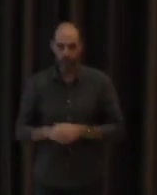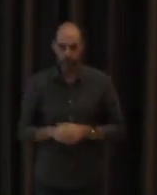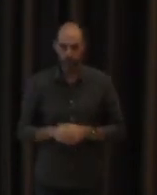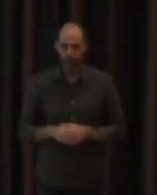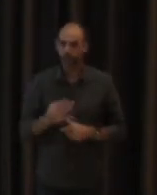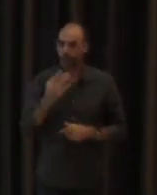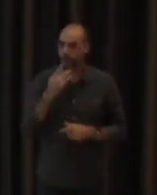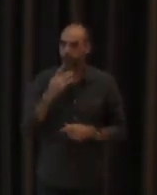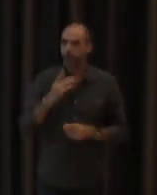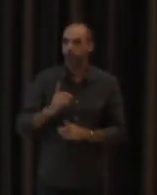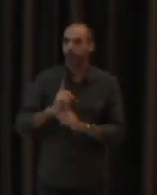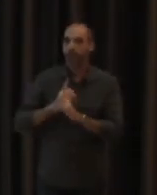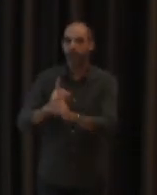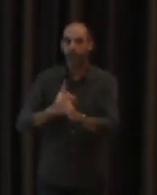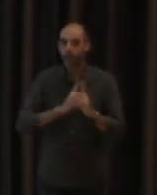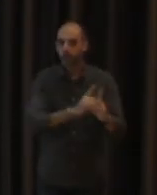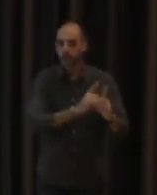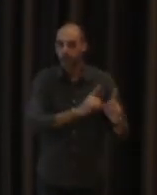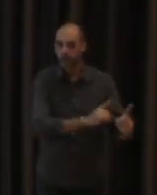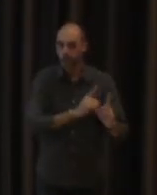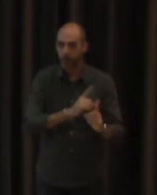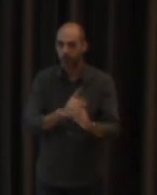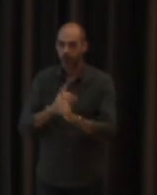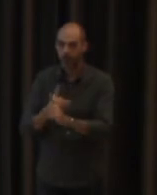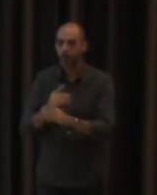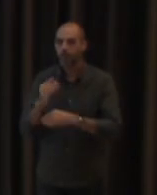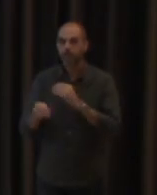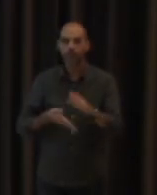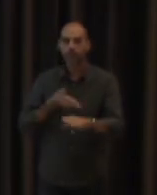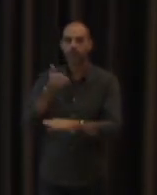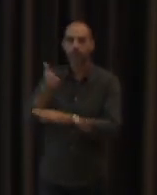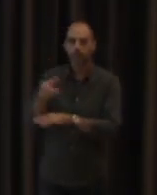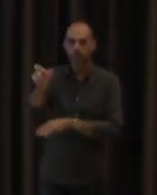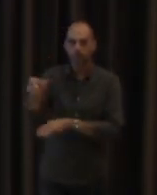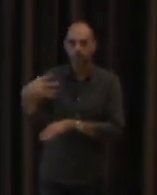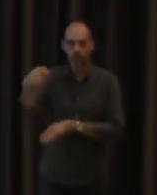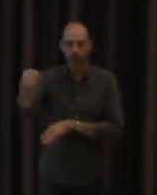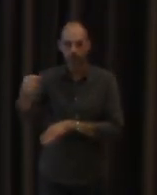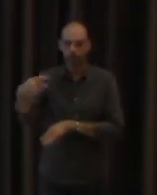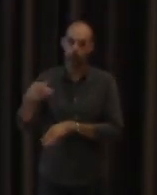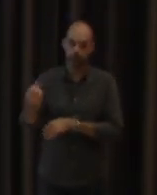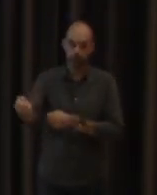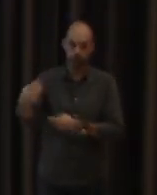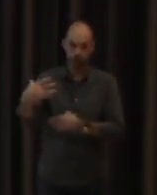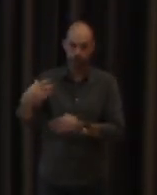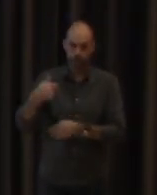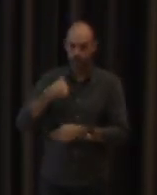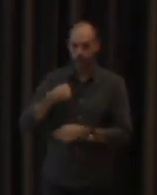el desplaçament es fa cap al lloc de l'emissor del receptor de tots dos, el verb no és